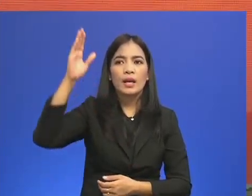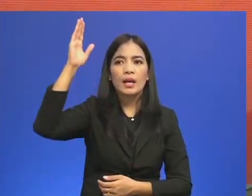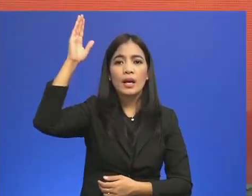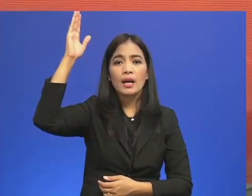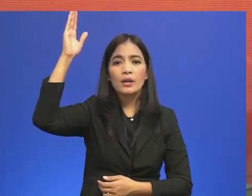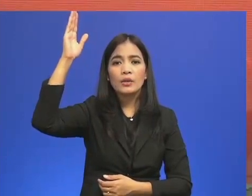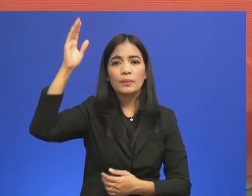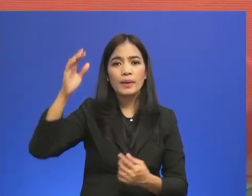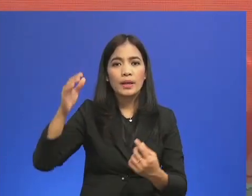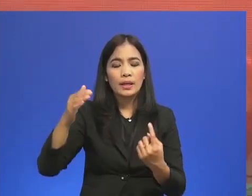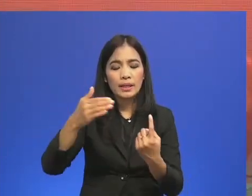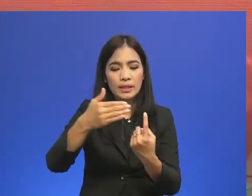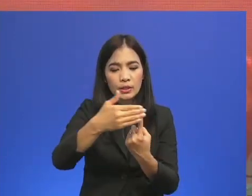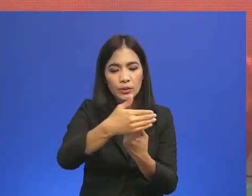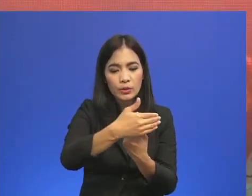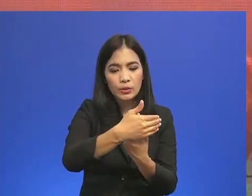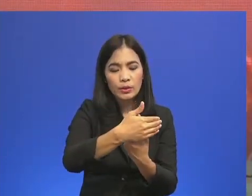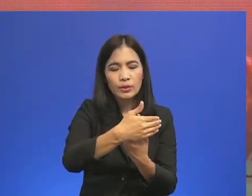Kau